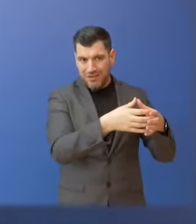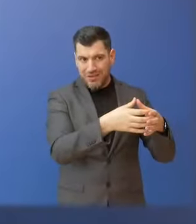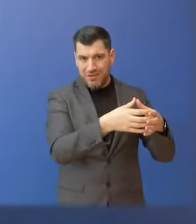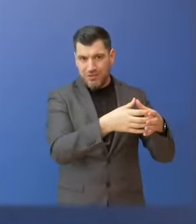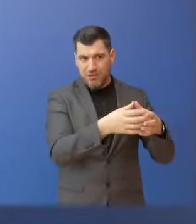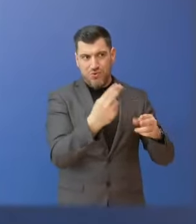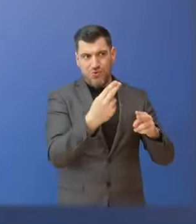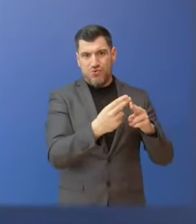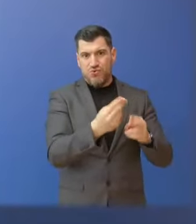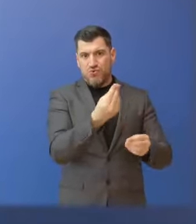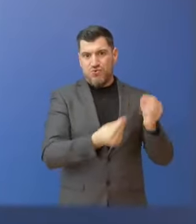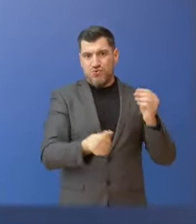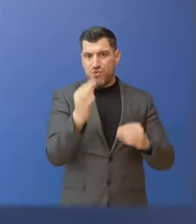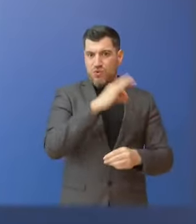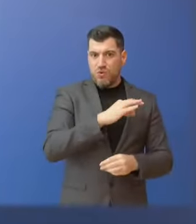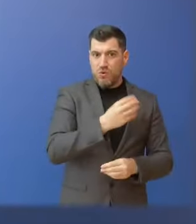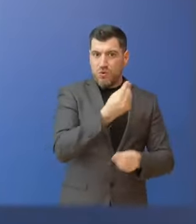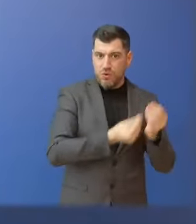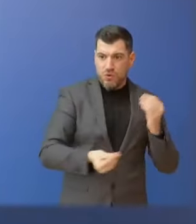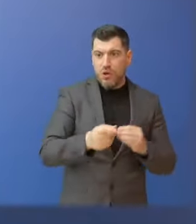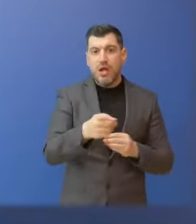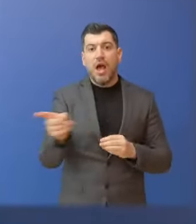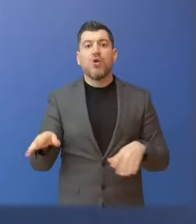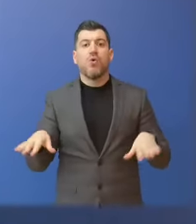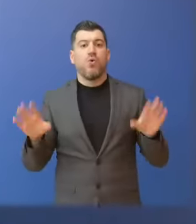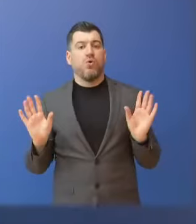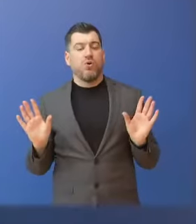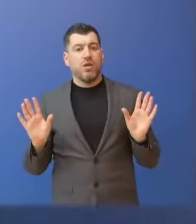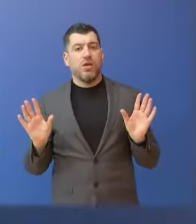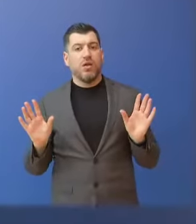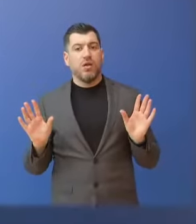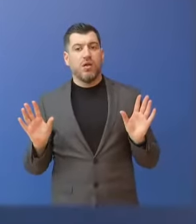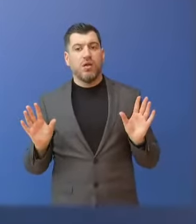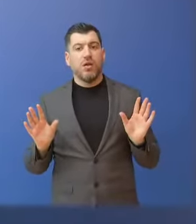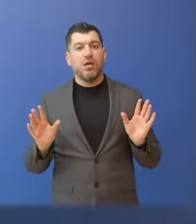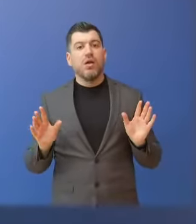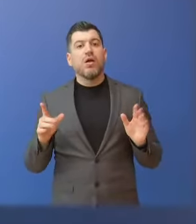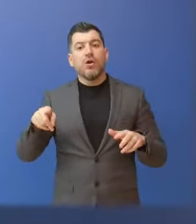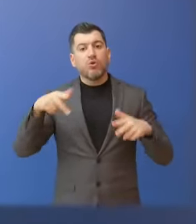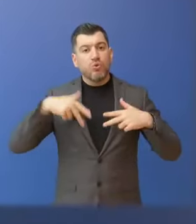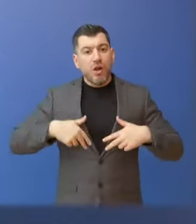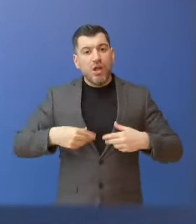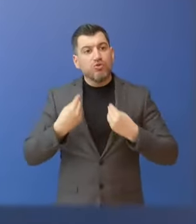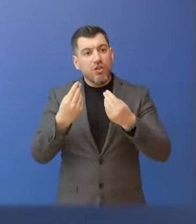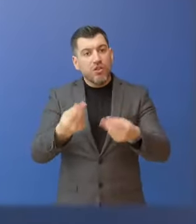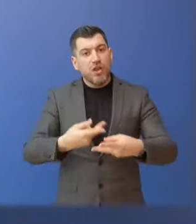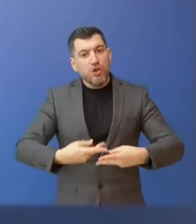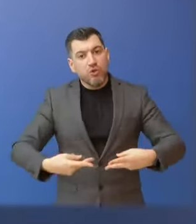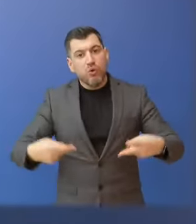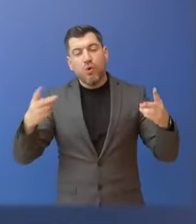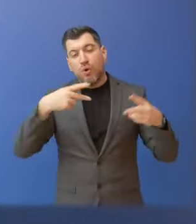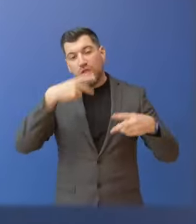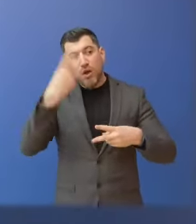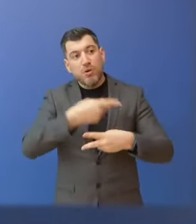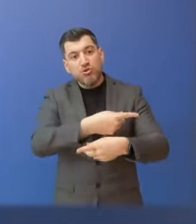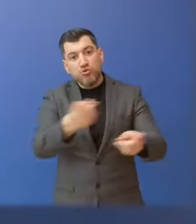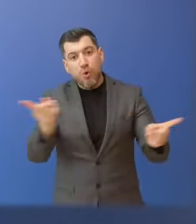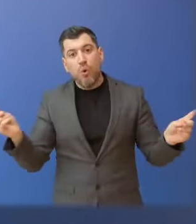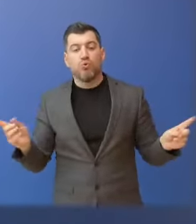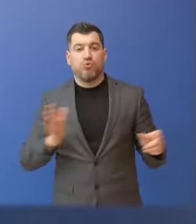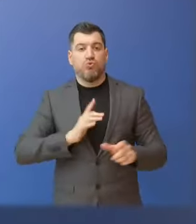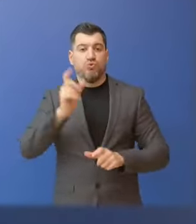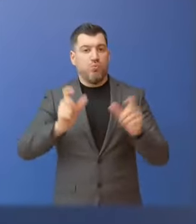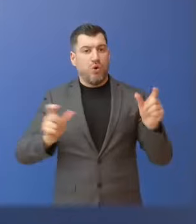διαχρονικά σε αυτό το κράτος στο πλαίσιο της ελεύθερης λειτουργίας της δικαιοσύνης να μπορεί κάποιος να κάνει αγωγή είτε σε ένα